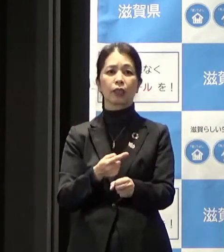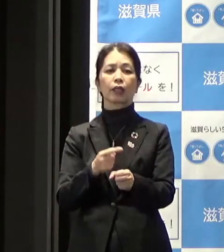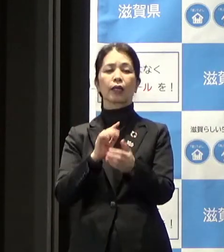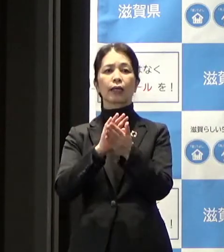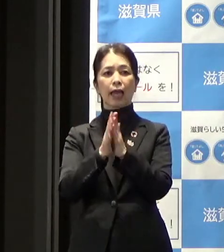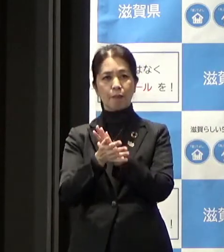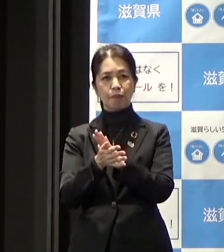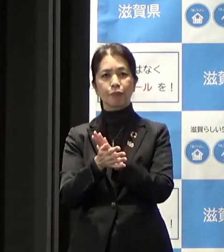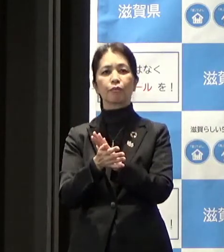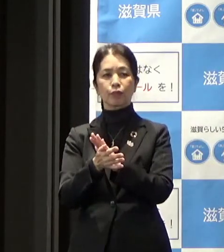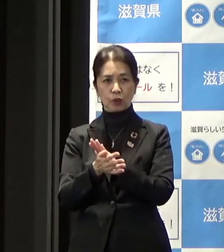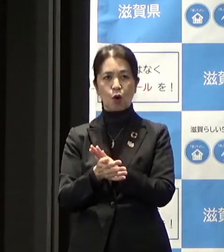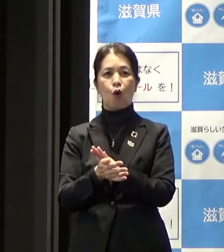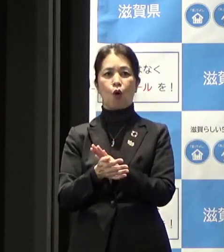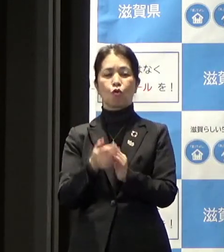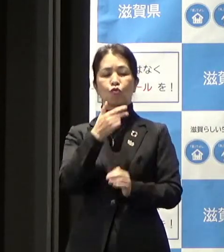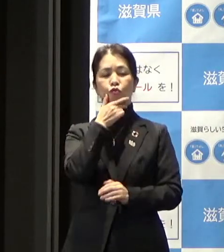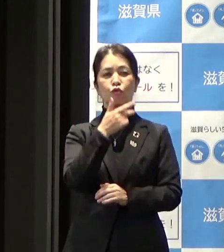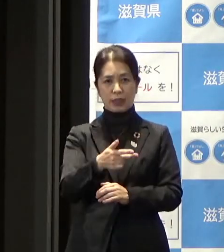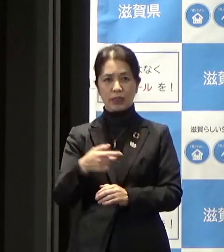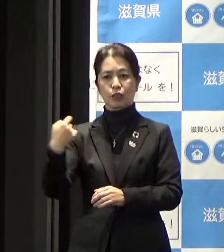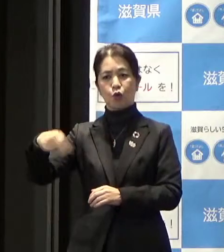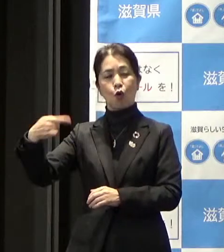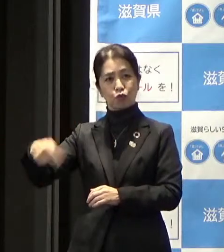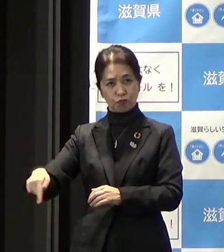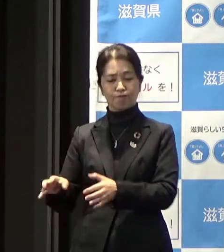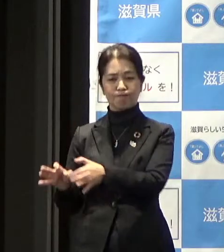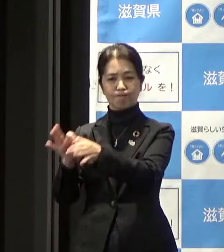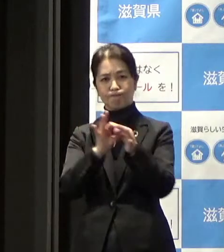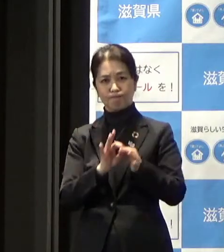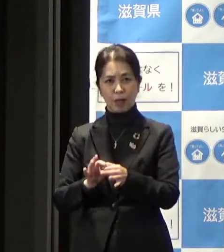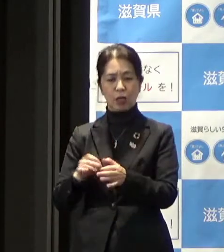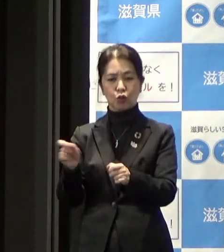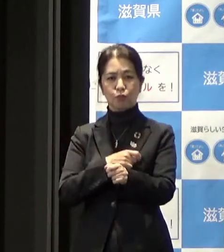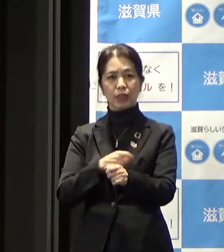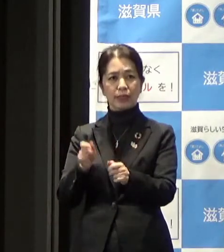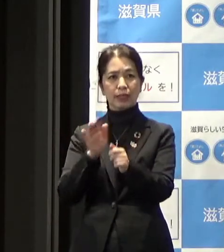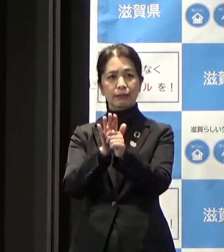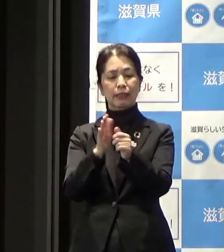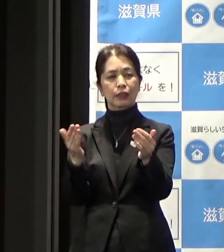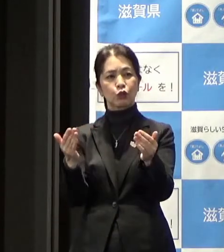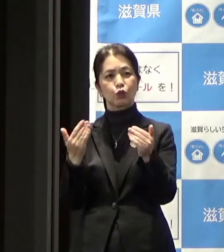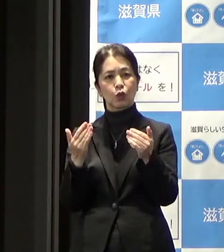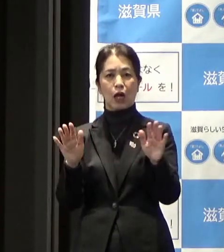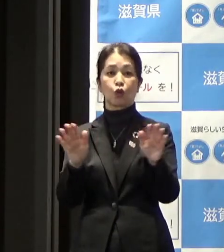祉と教育が一層連携いたしまして、特別な支援を必要とする児童生徒への